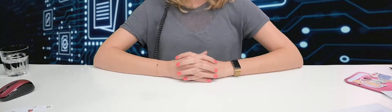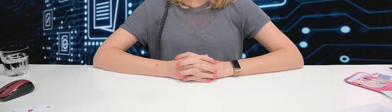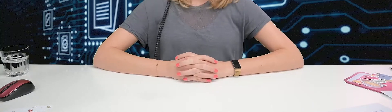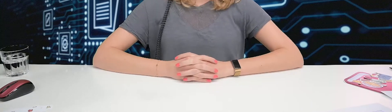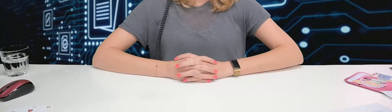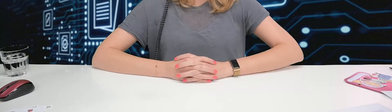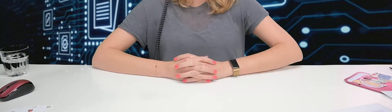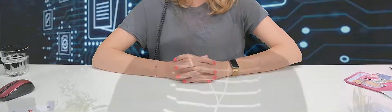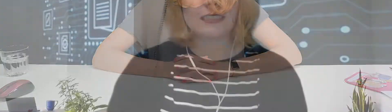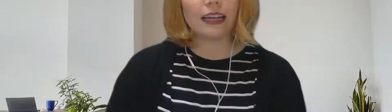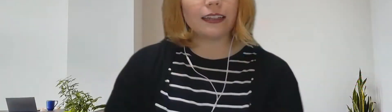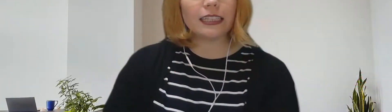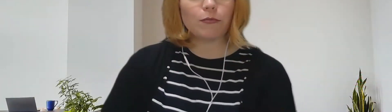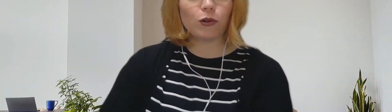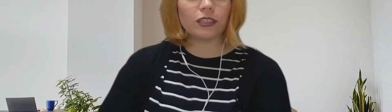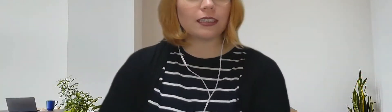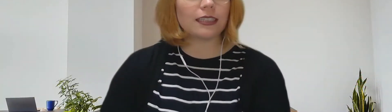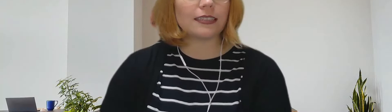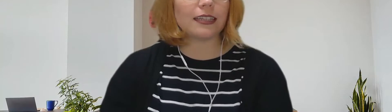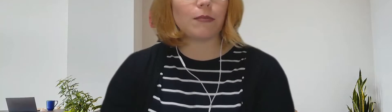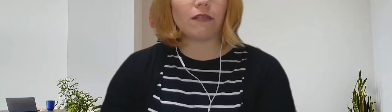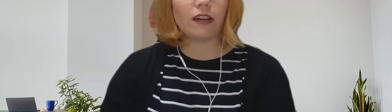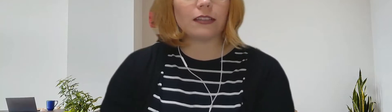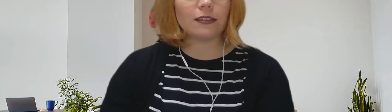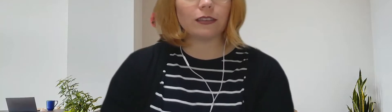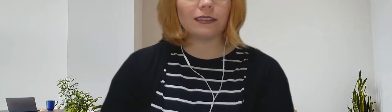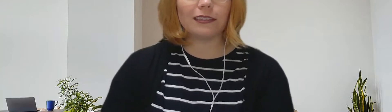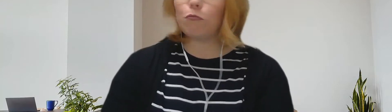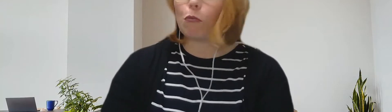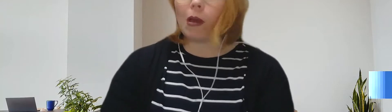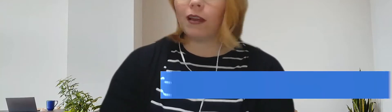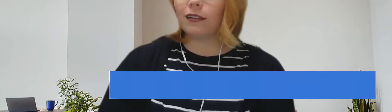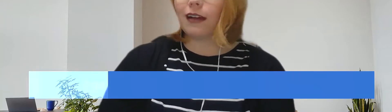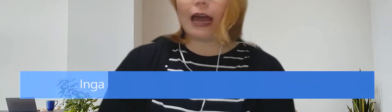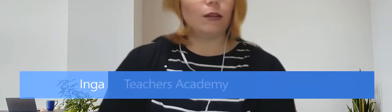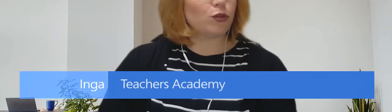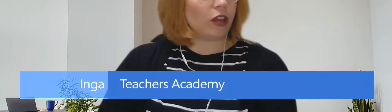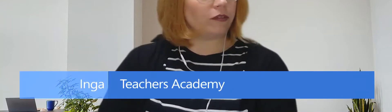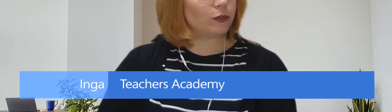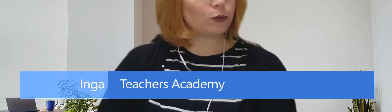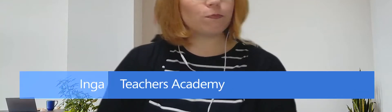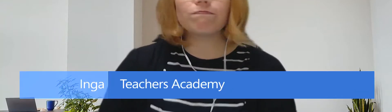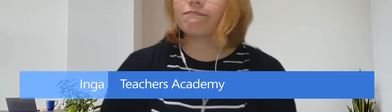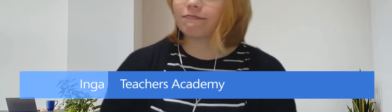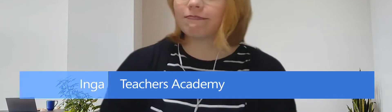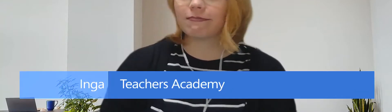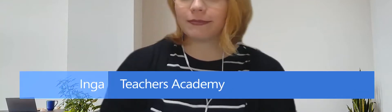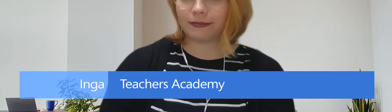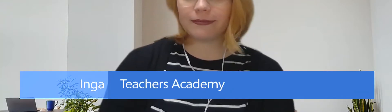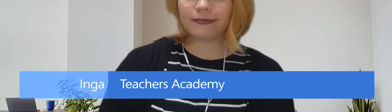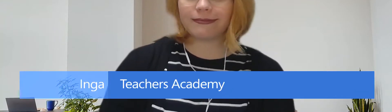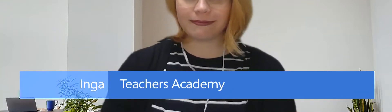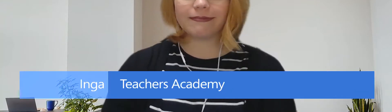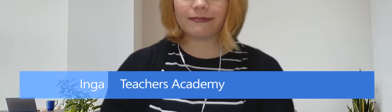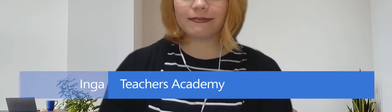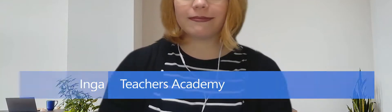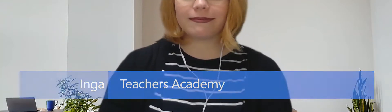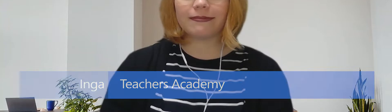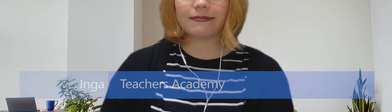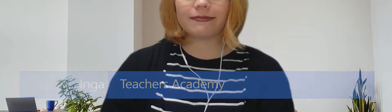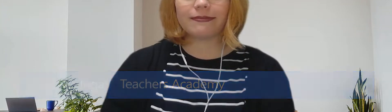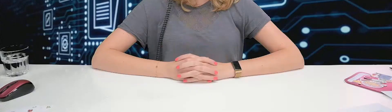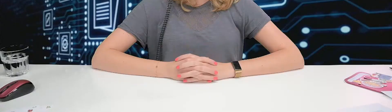Ja, ich glaube, da denken viele Leute dran, ne? Emojis ist ja ein Thema, was alle beschäftigt. Mhm.